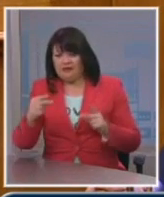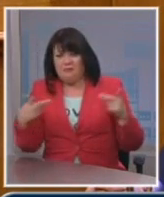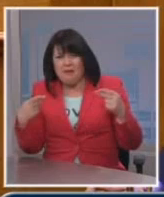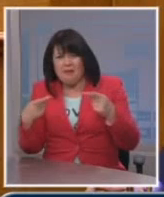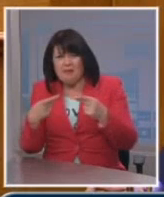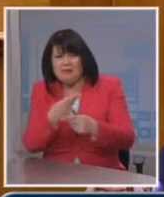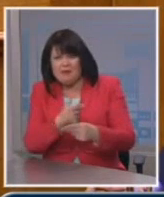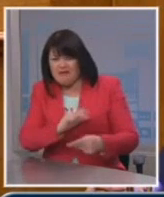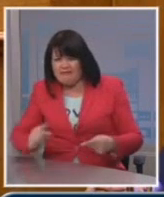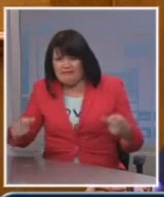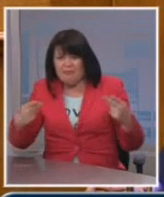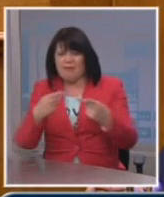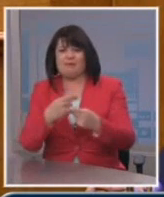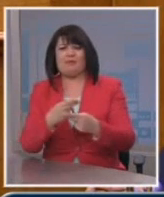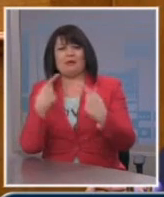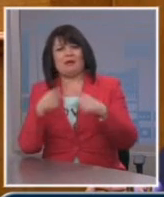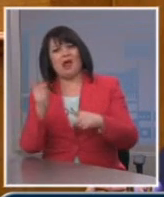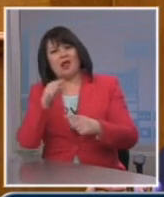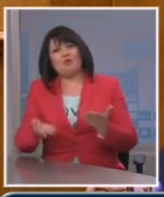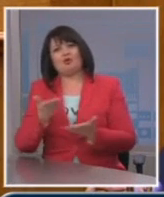και δεν έχετε να προσθέσετε τίποτα διαφορετικό,